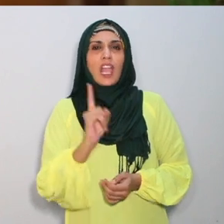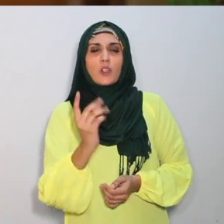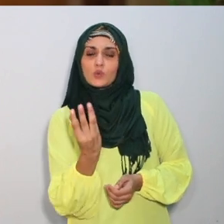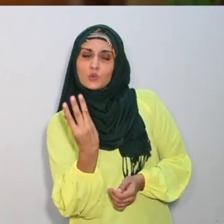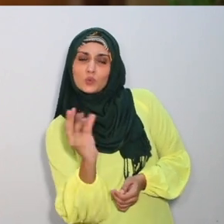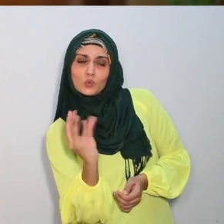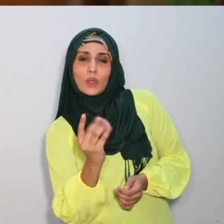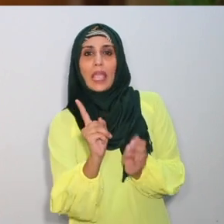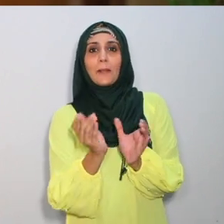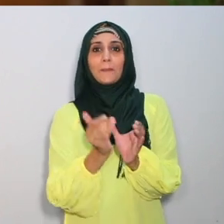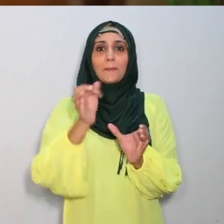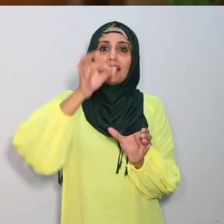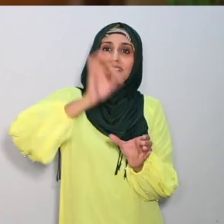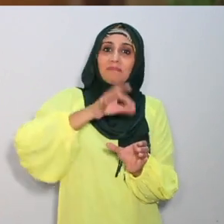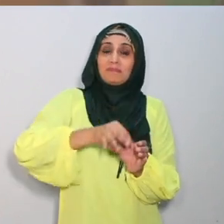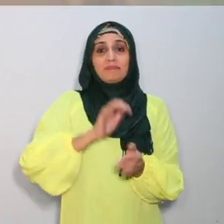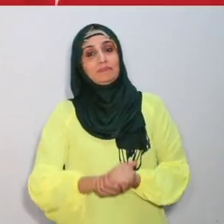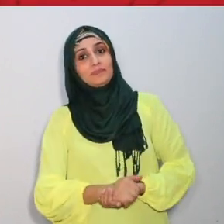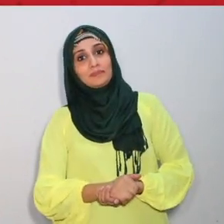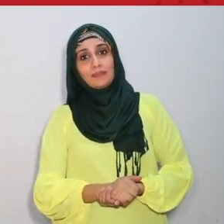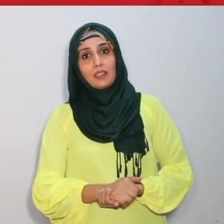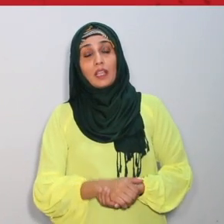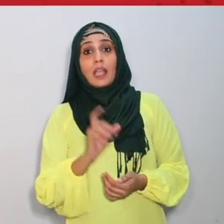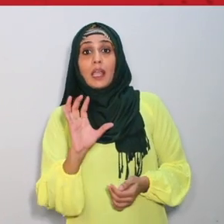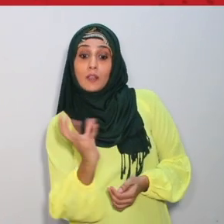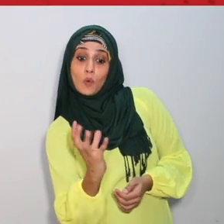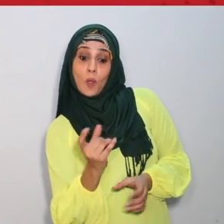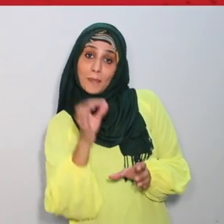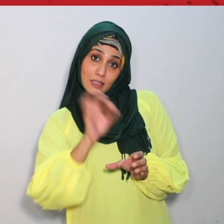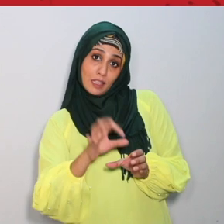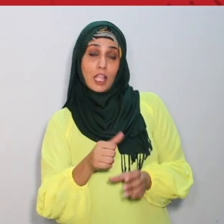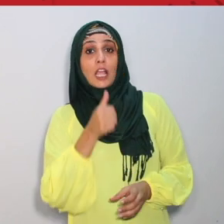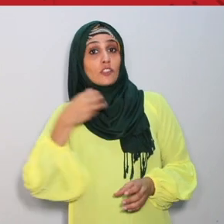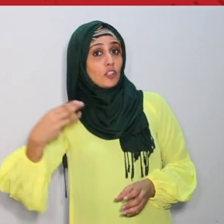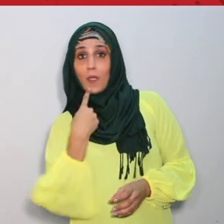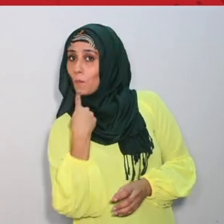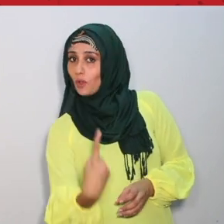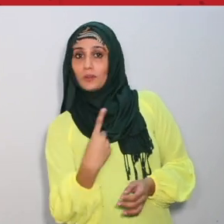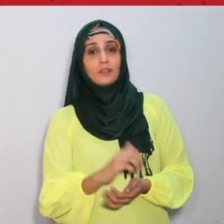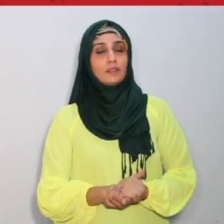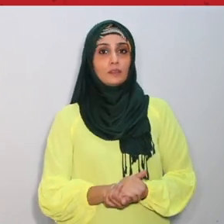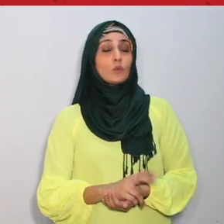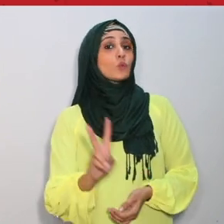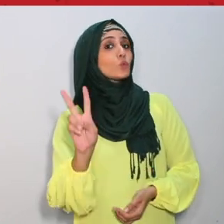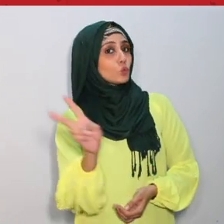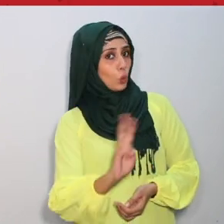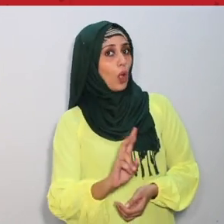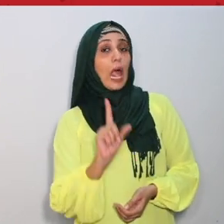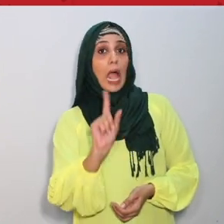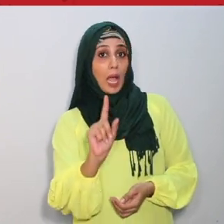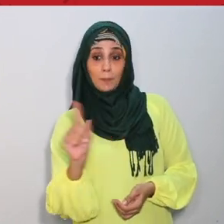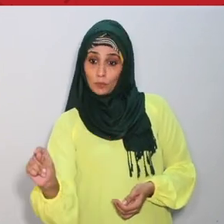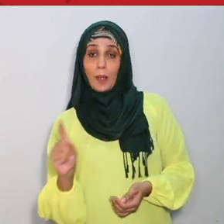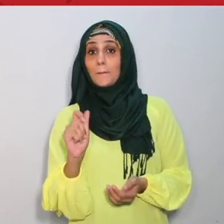गोल मटोल सा मटका था। ये गुल्लक है, चचा ने कहा, तुम दोनों अपने बचे